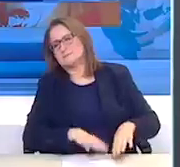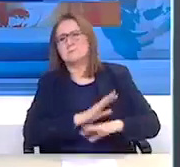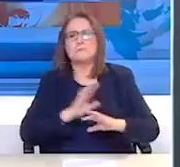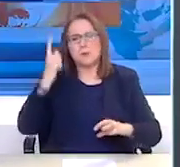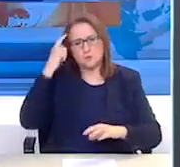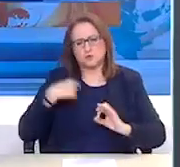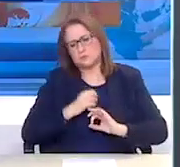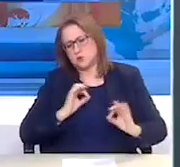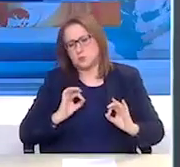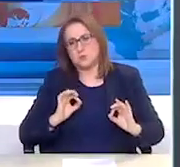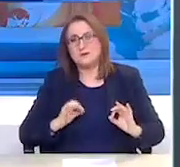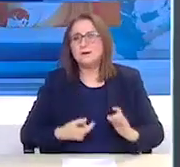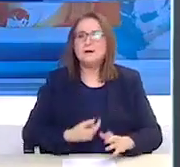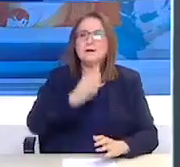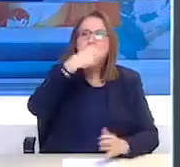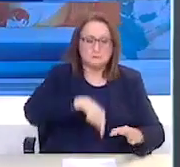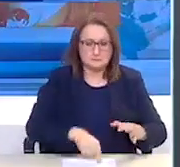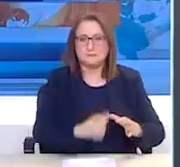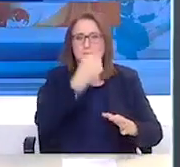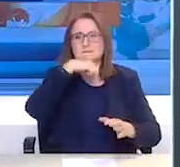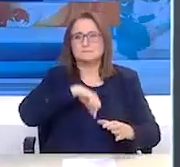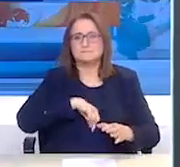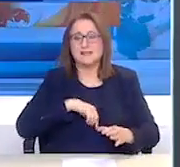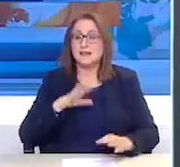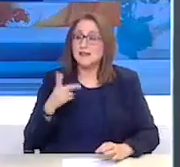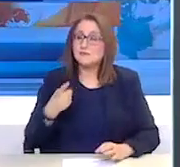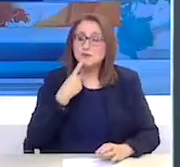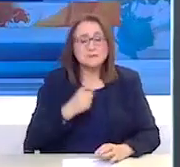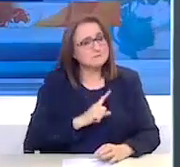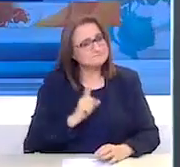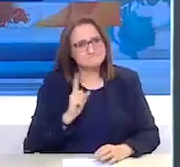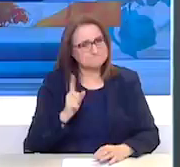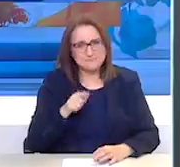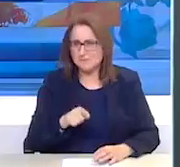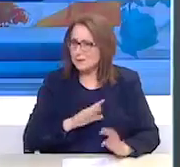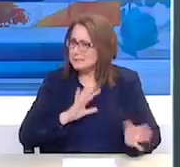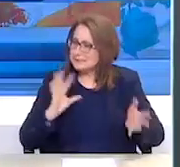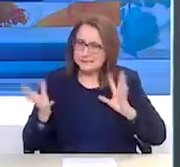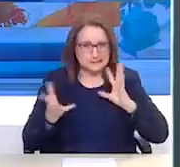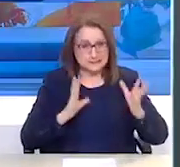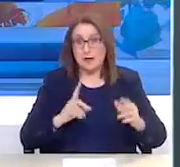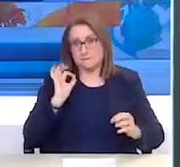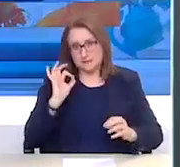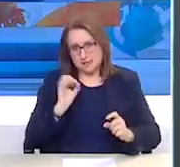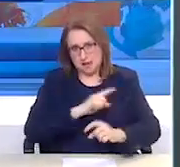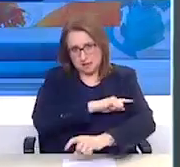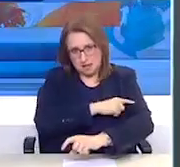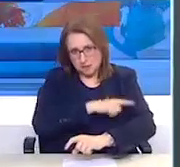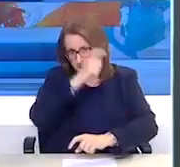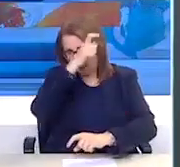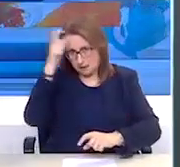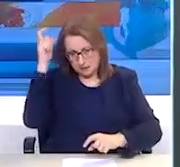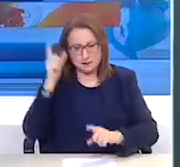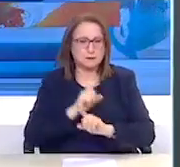δεν συστήνεται τέτοια λύση σε επαγγελματίες υγείας όπως γιατροί και νοσηλευτές. Και φυσικά, το να φοράς ένα τέτοιο